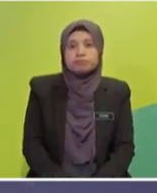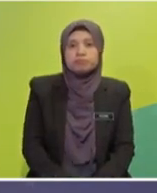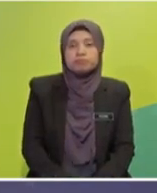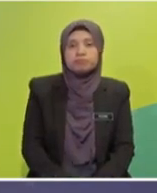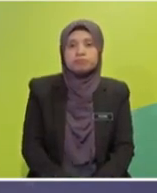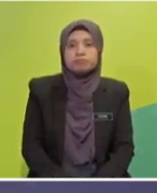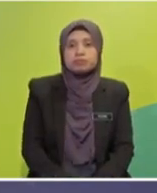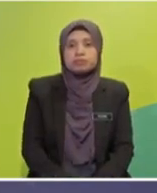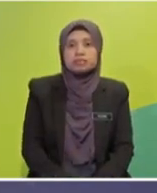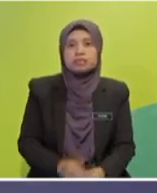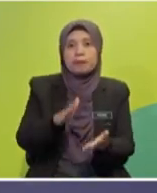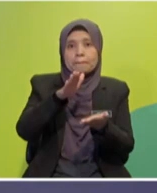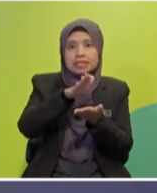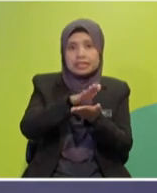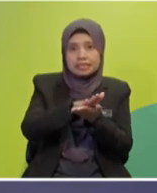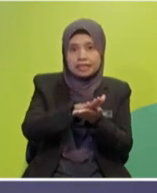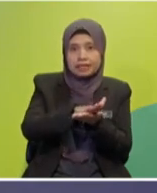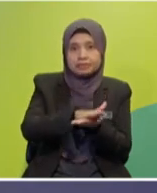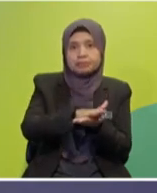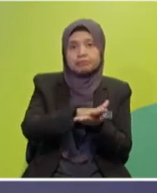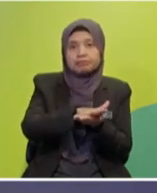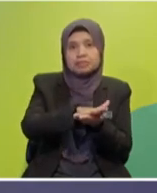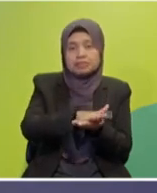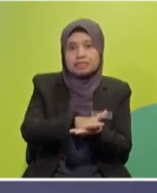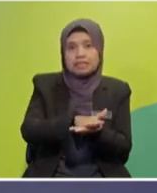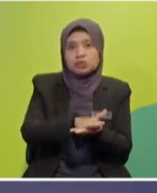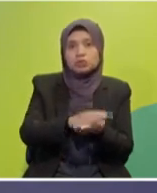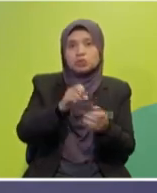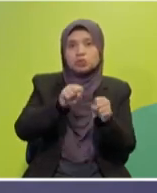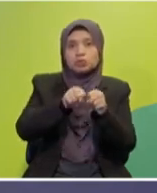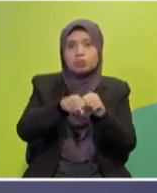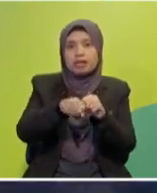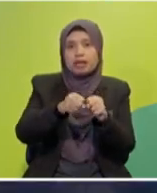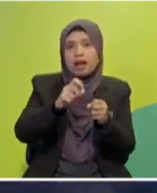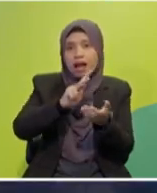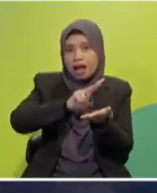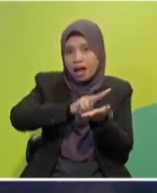Dan tekan juga dekat sebelah sini supaya kemas kerja kita.